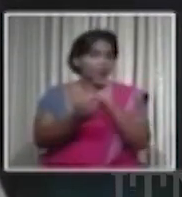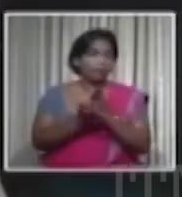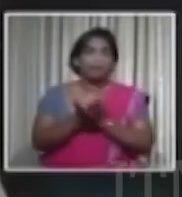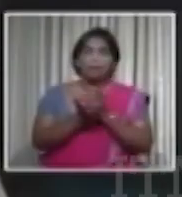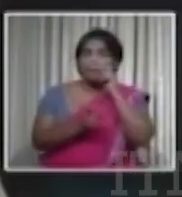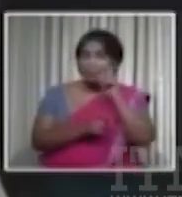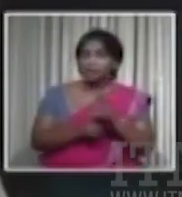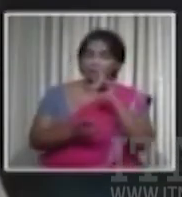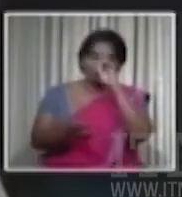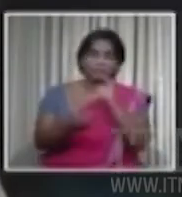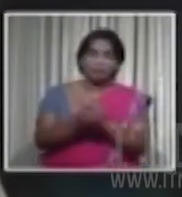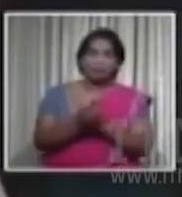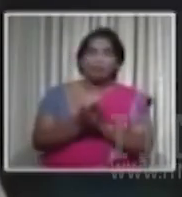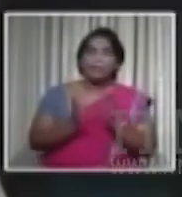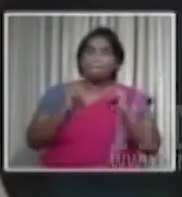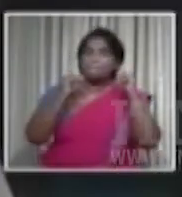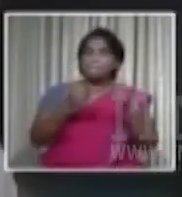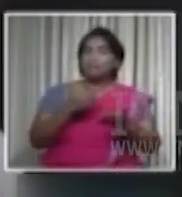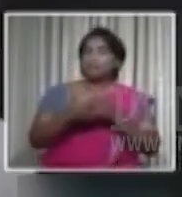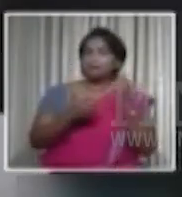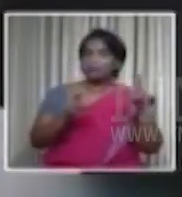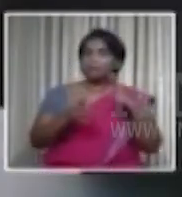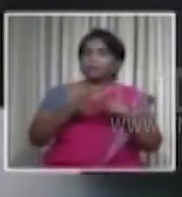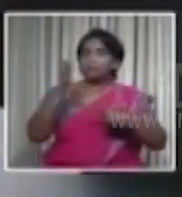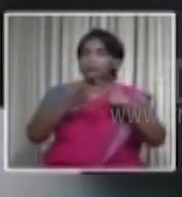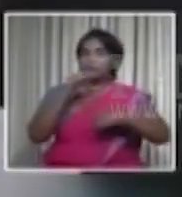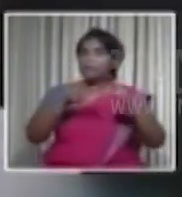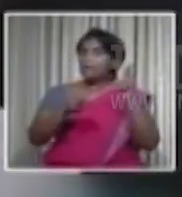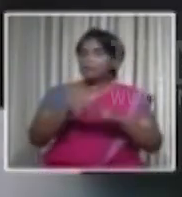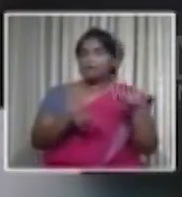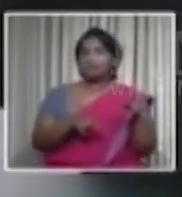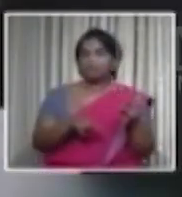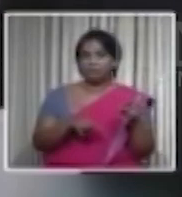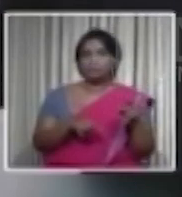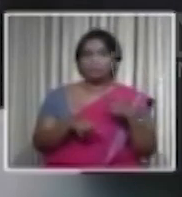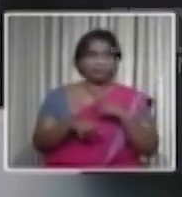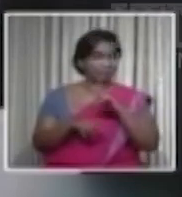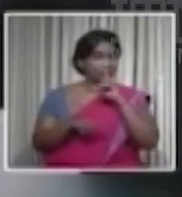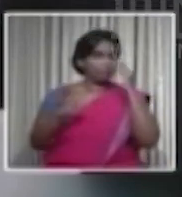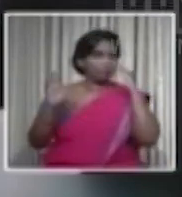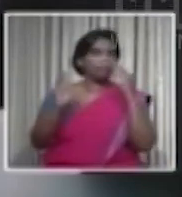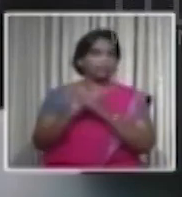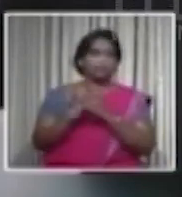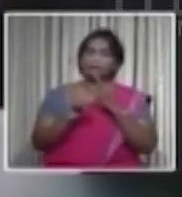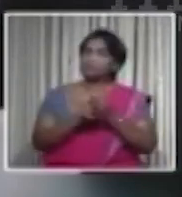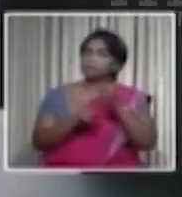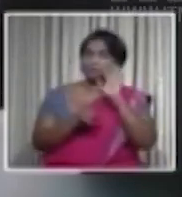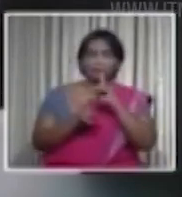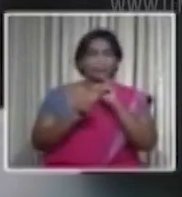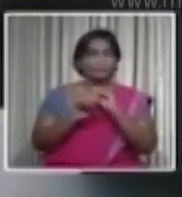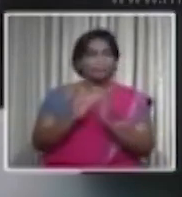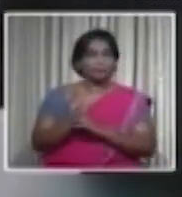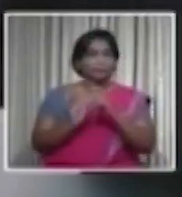අයව ආරක්ෂිතව අරින්න පාලමක් හදන්න මුල්ගල තිබ්බකේ විතරයි. ඒ නිසා මම මේ සභාවේ පෑදීලි අවධානය යොමු කරන්න ජනාධිපතිතුමාගේ අගමැතිව